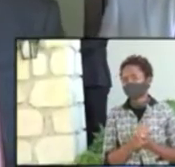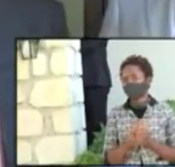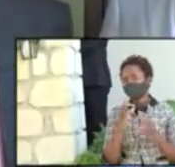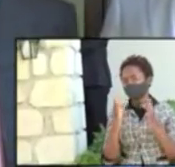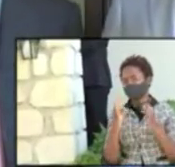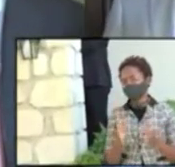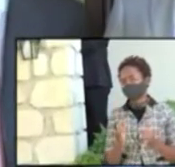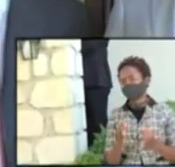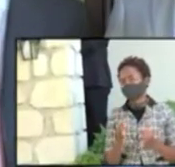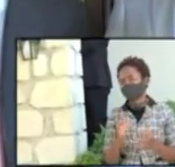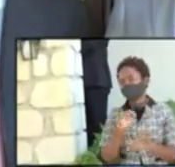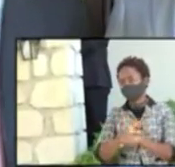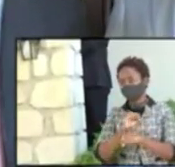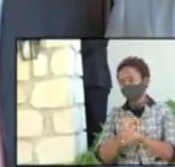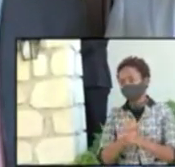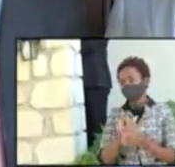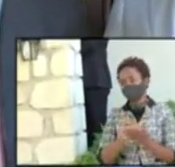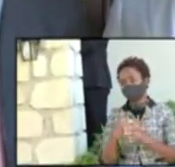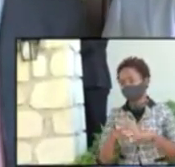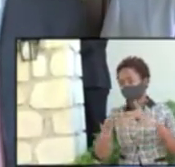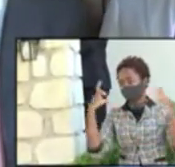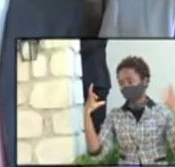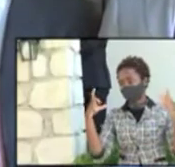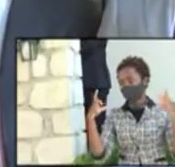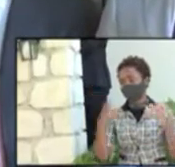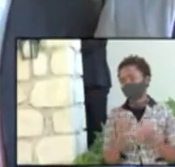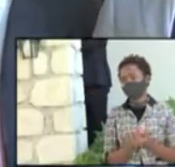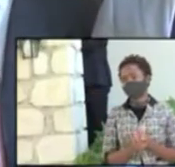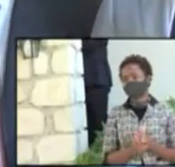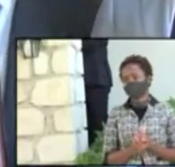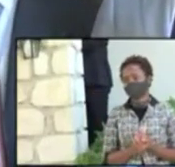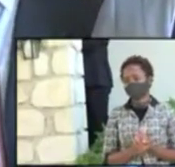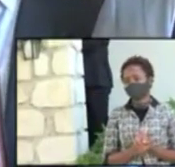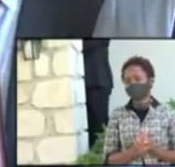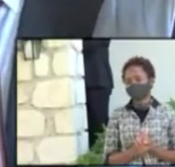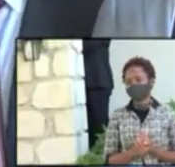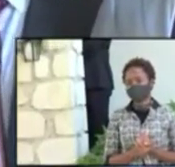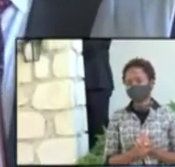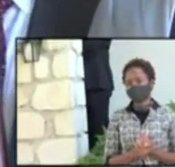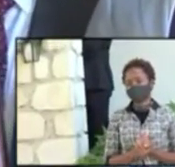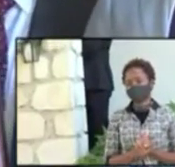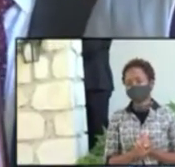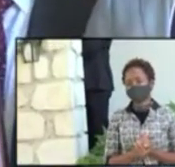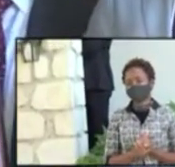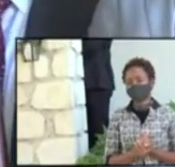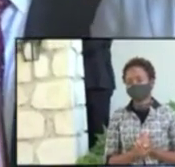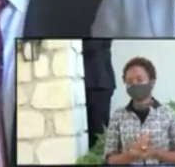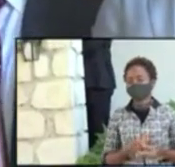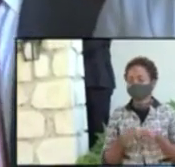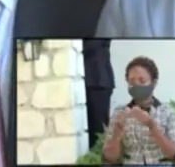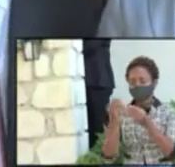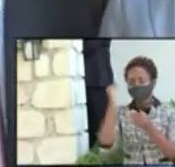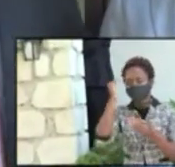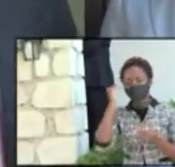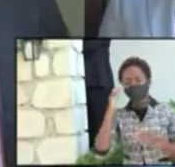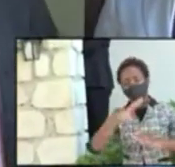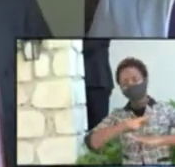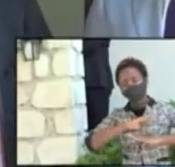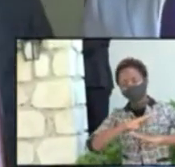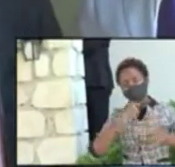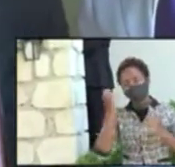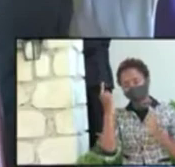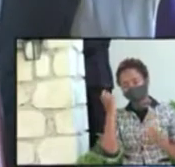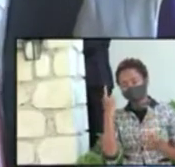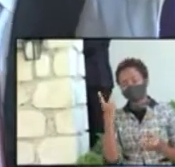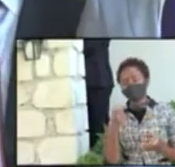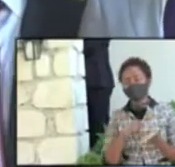justice là travaille dans mon angonec, moi ou saute à faire à baiter tout on sorte de satisfait, nous comprenons nous. Ça veut